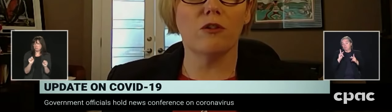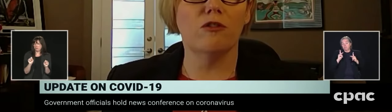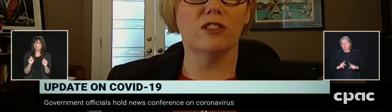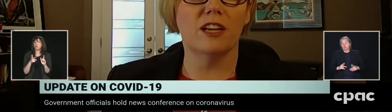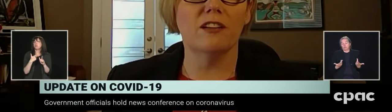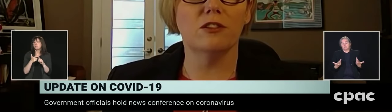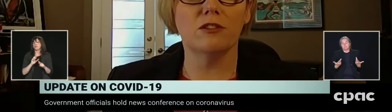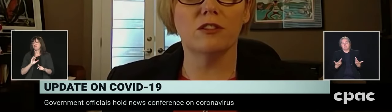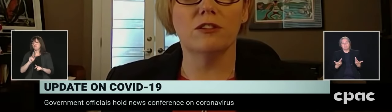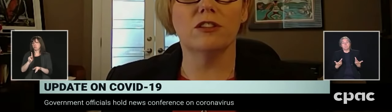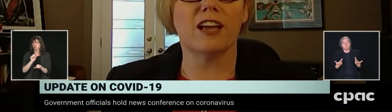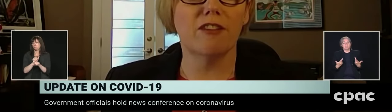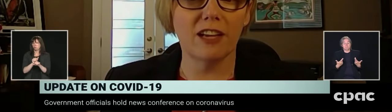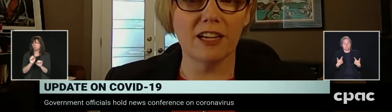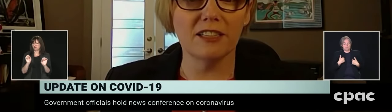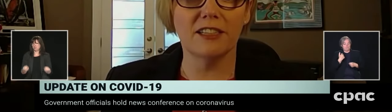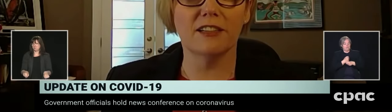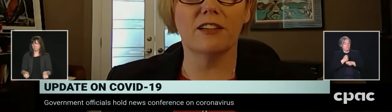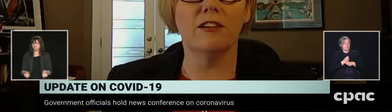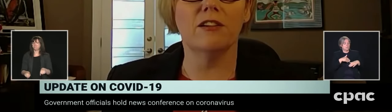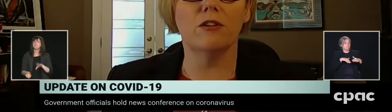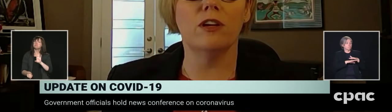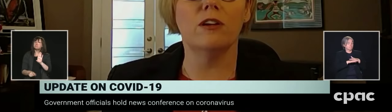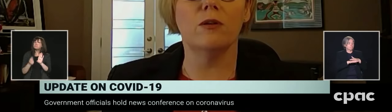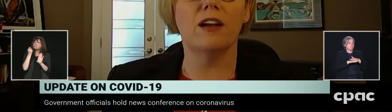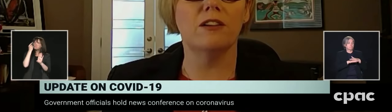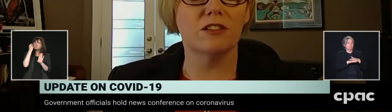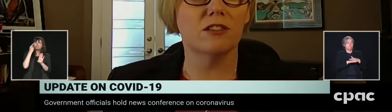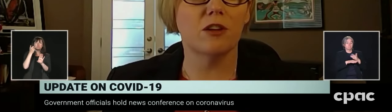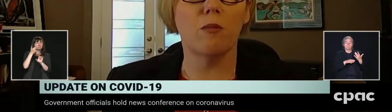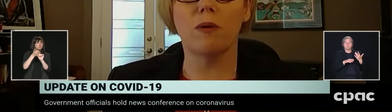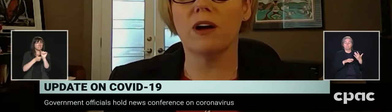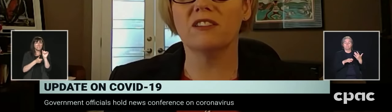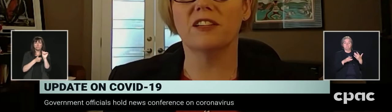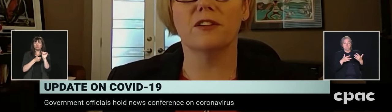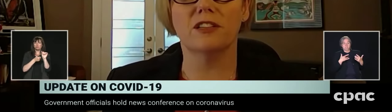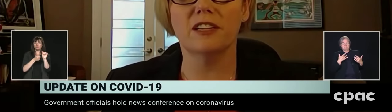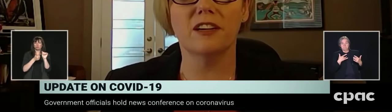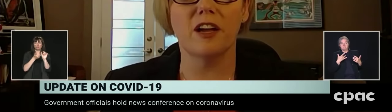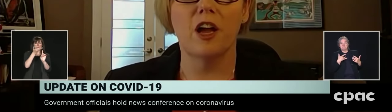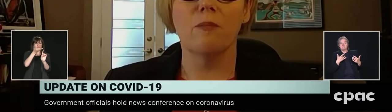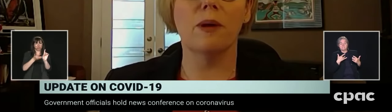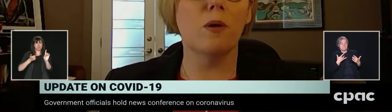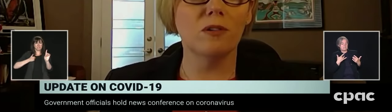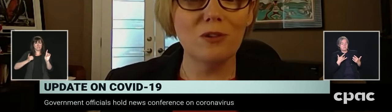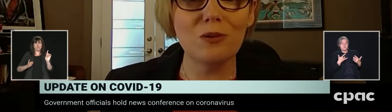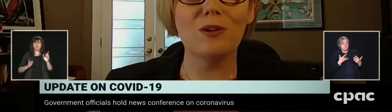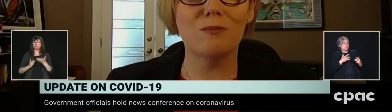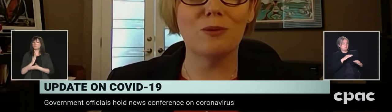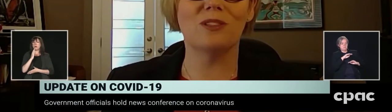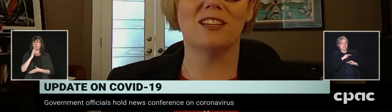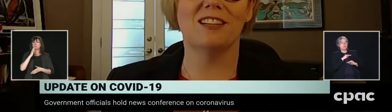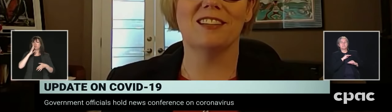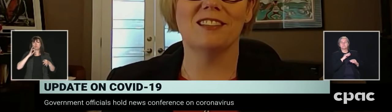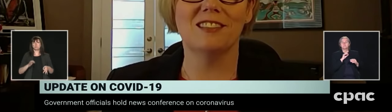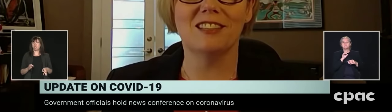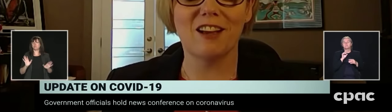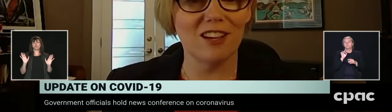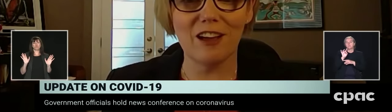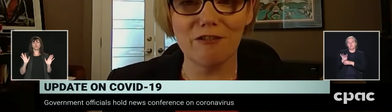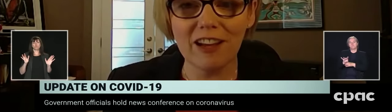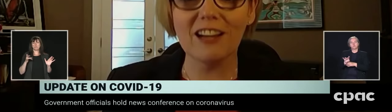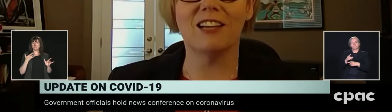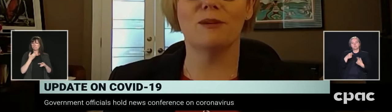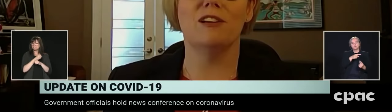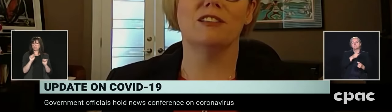droit de refuser de travailler si elle ne se sent pas sécuritaire. Mais pour nous, le but, c'est de